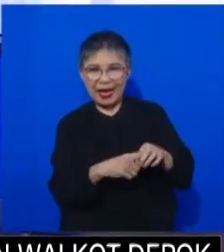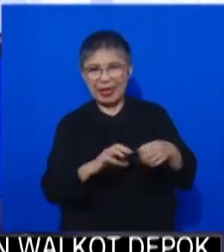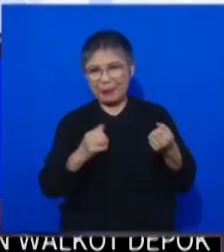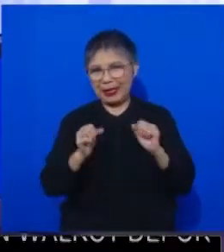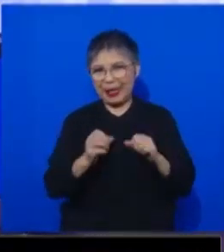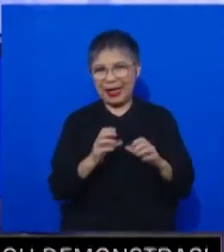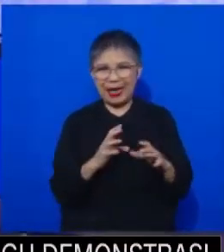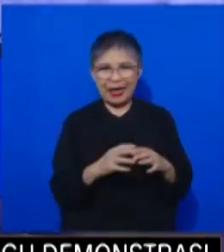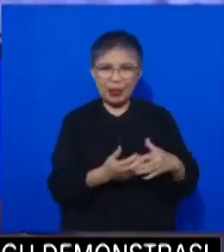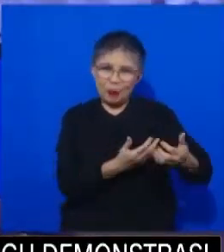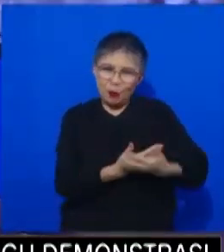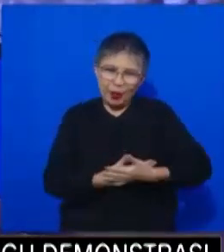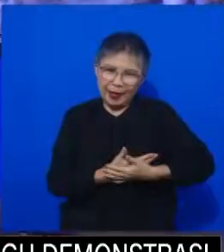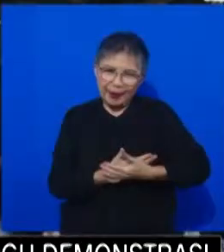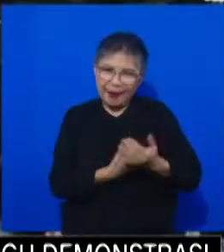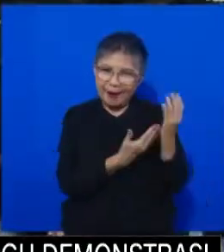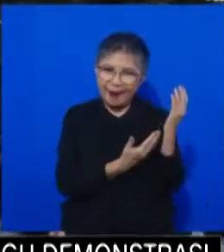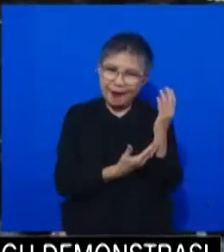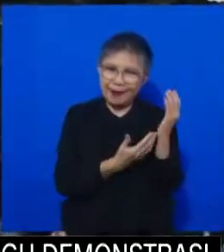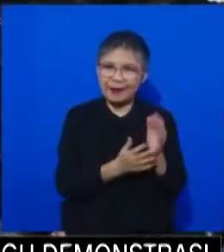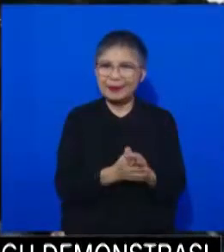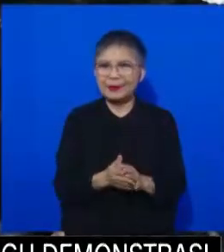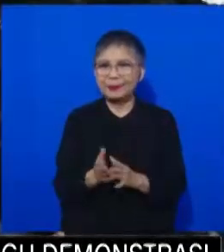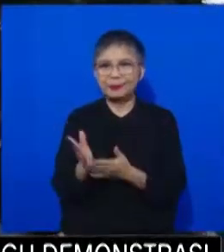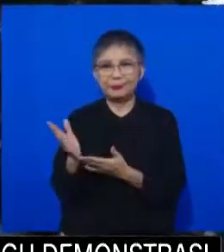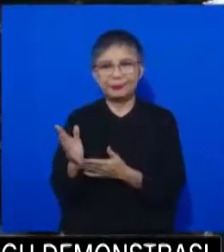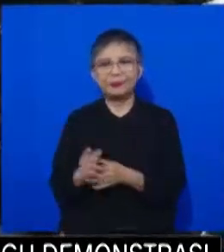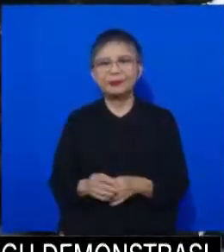anak-anak hingga boneka.